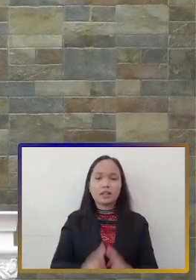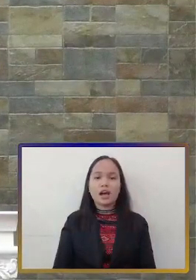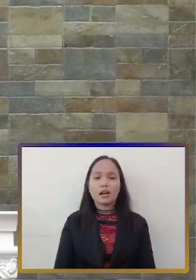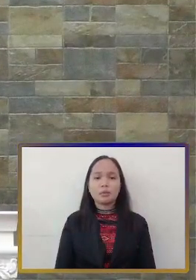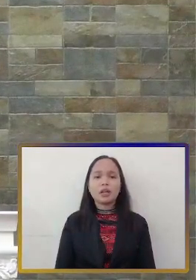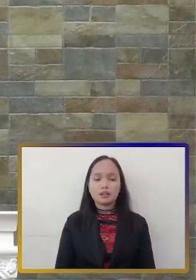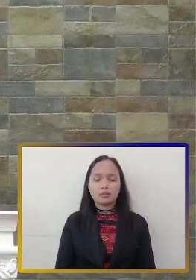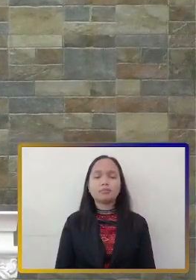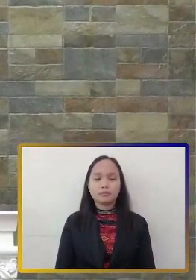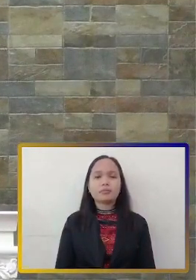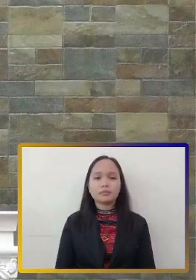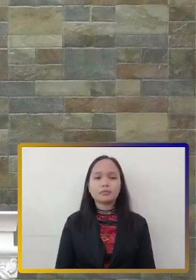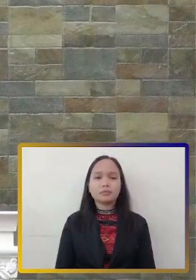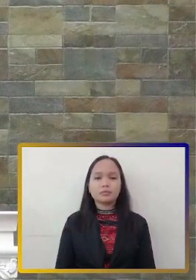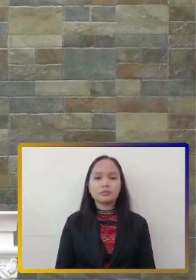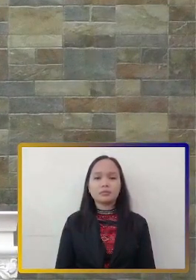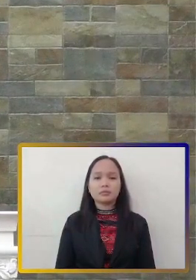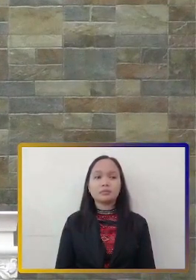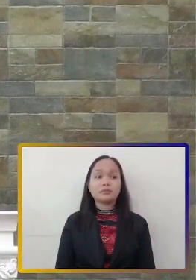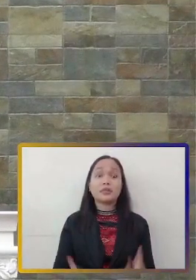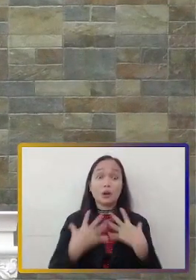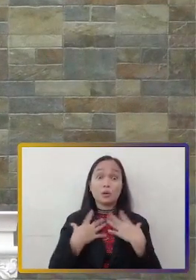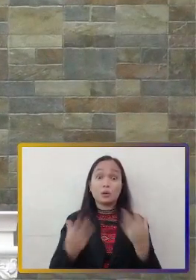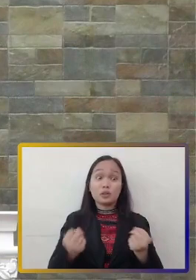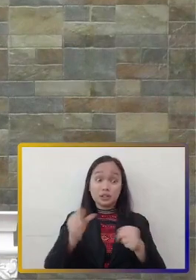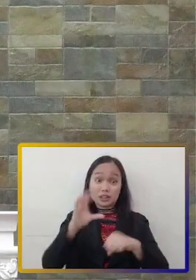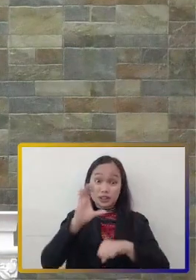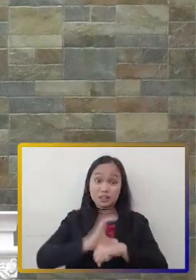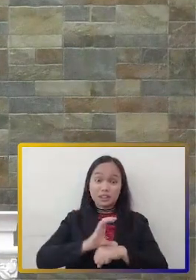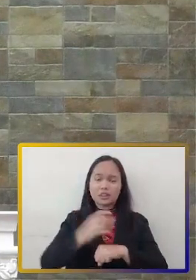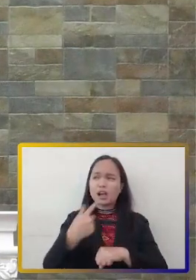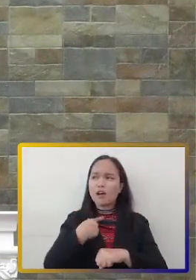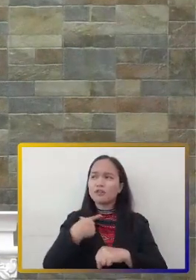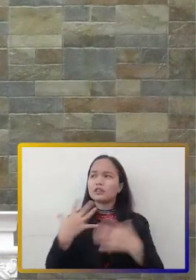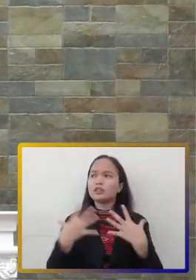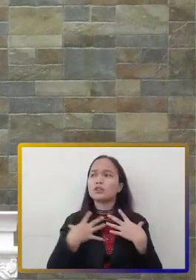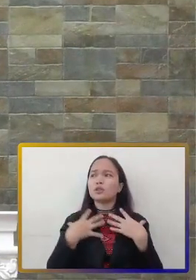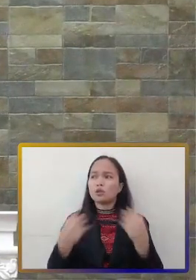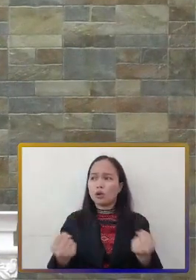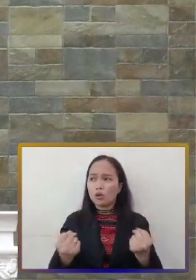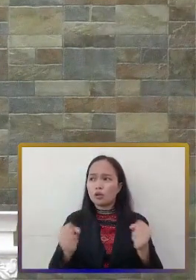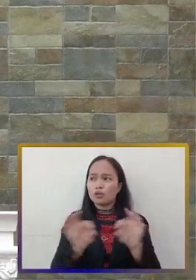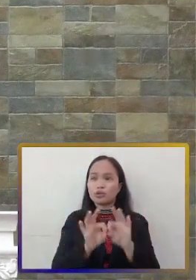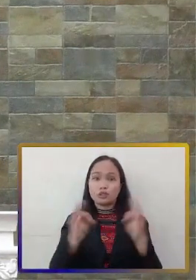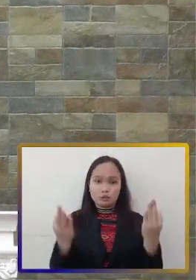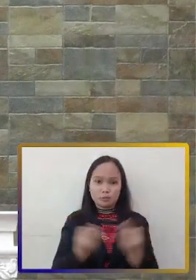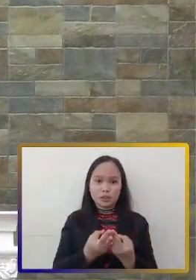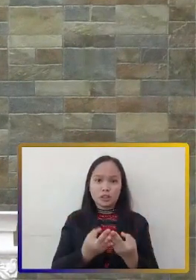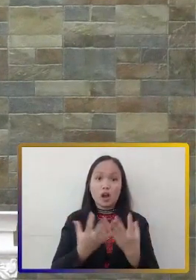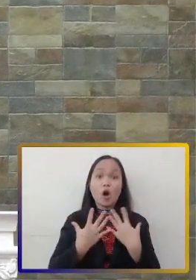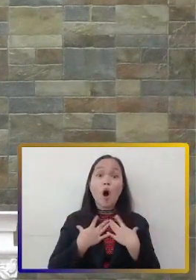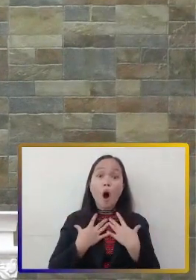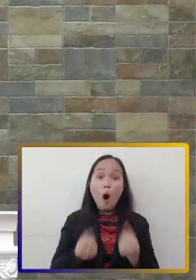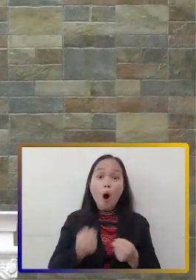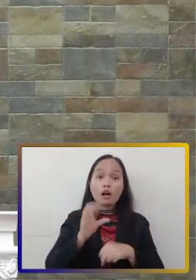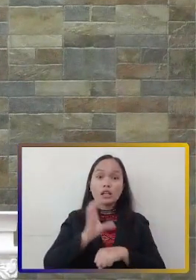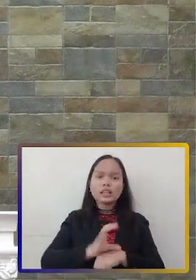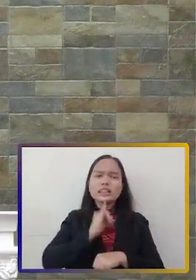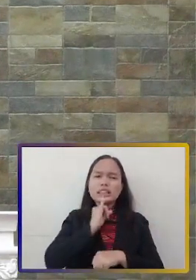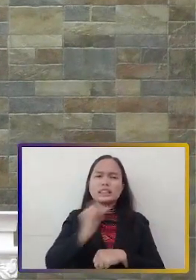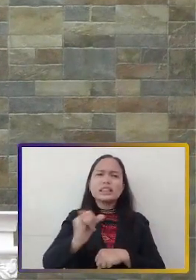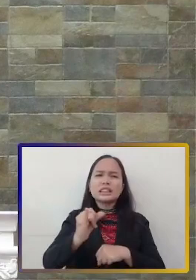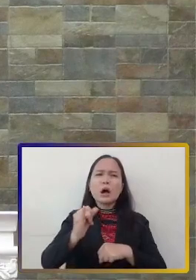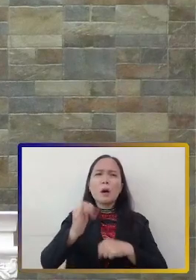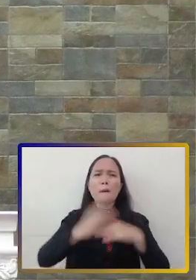A strong church ay meron pong strong family. A strong church is composed and consistent